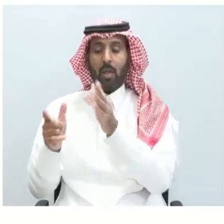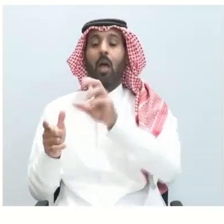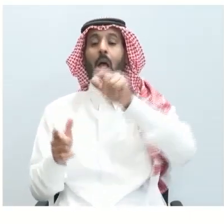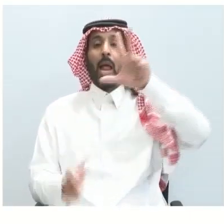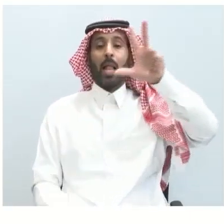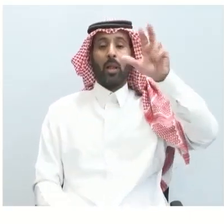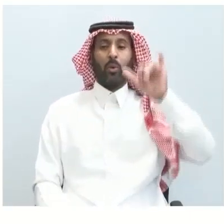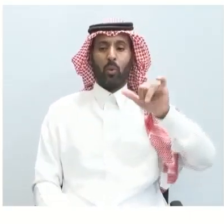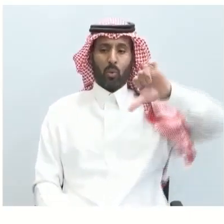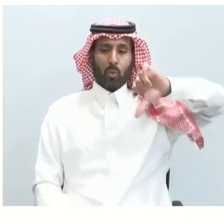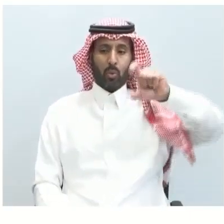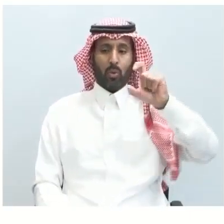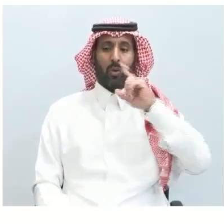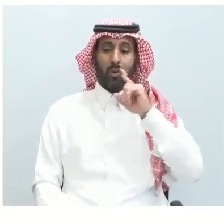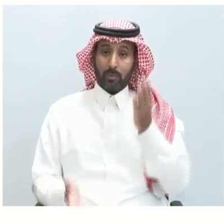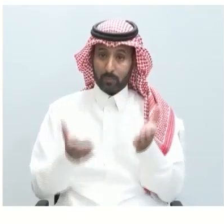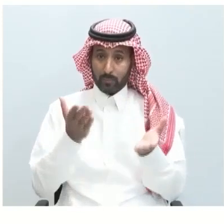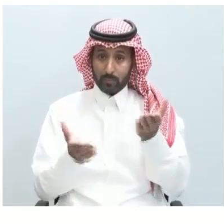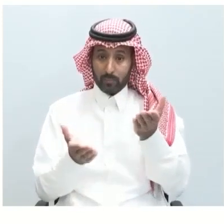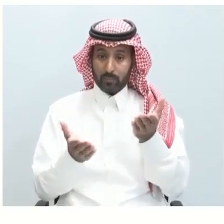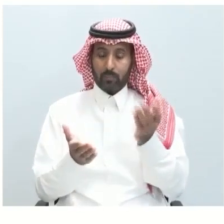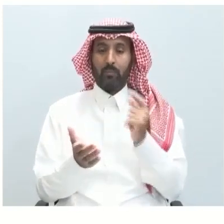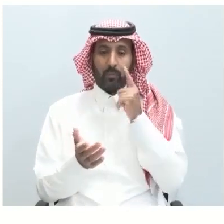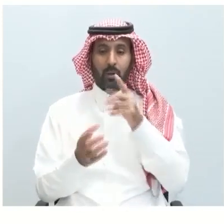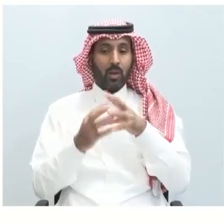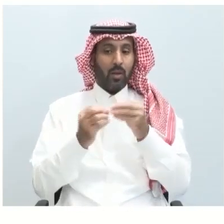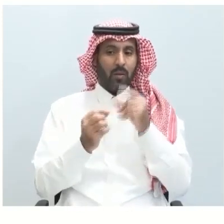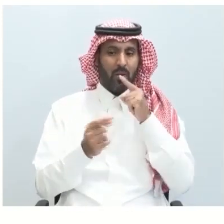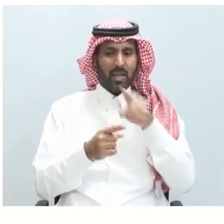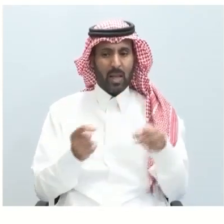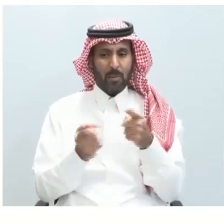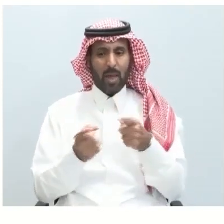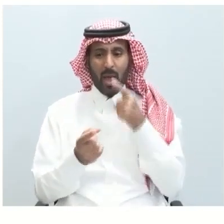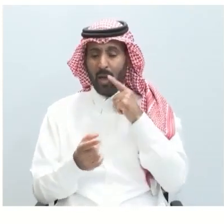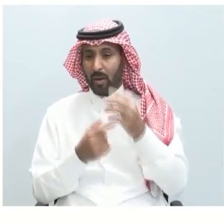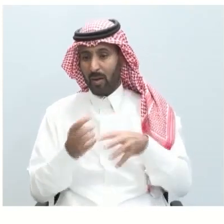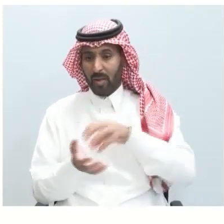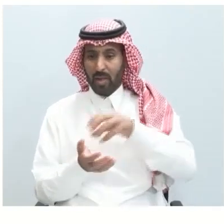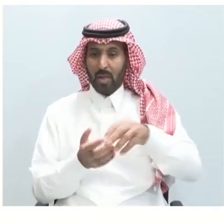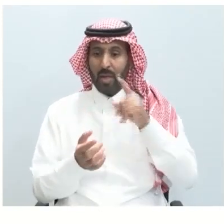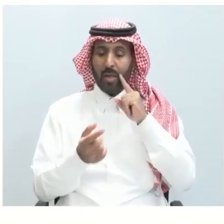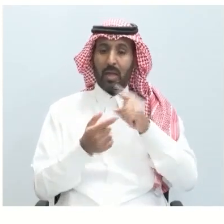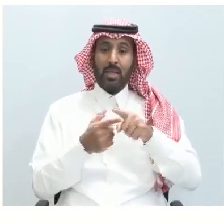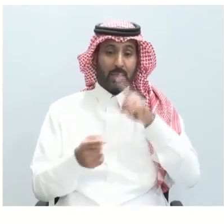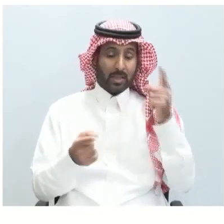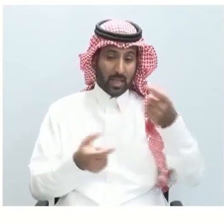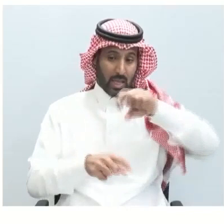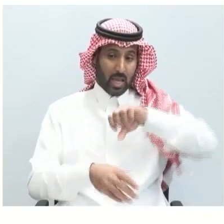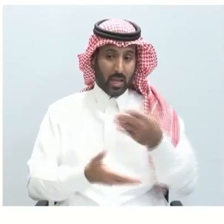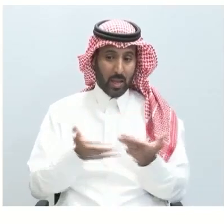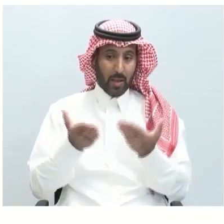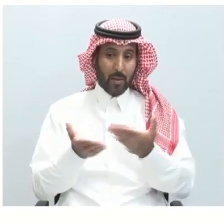اذا هل سيحدث هنا اتزان لتفسير الطبيعه الديناميكيه للاتزان الكيميائي سناخذ هذا